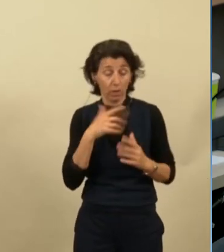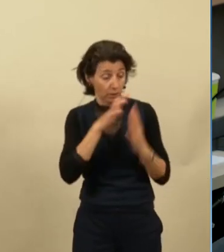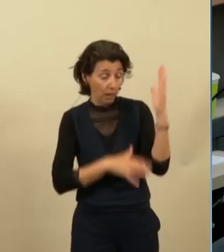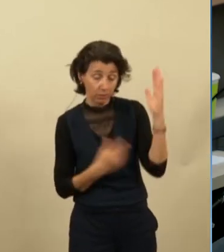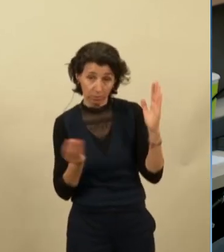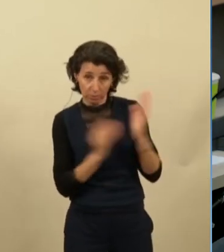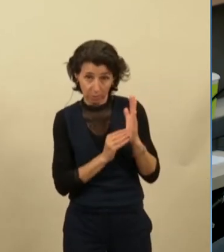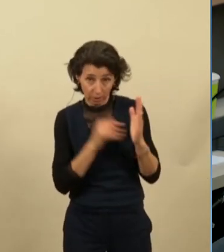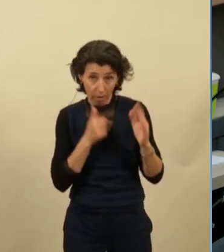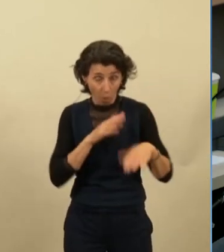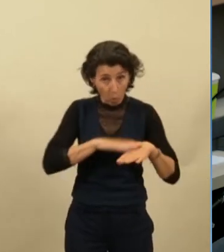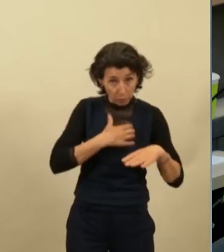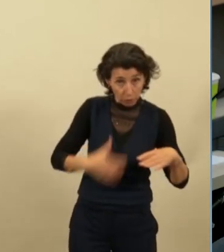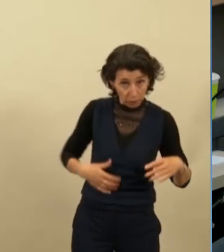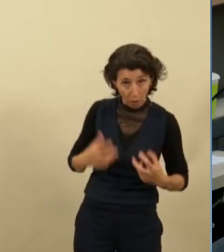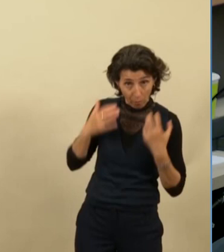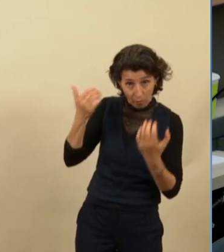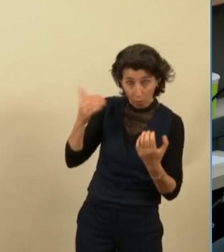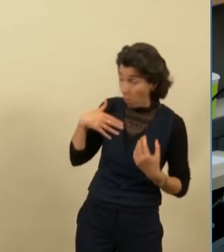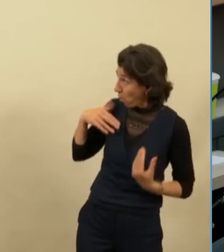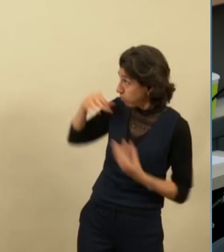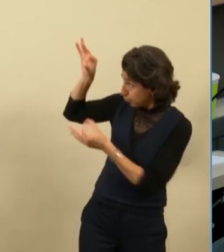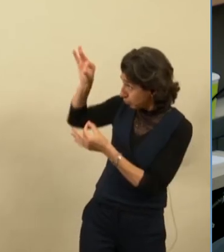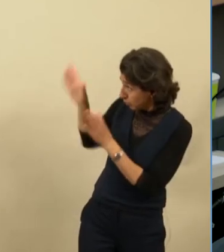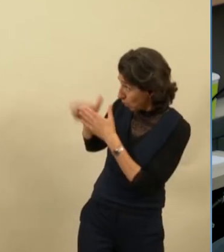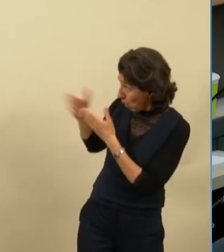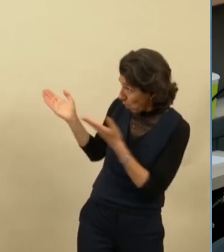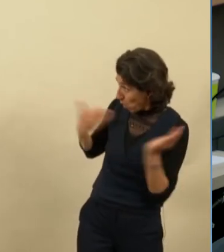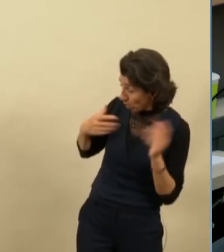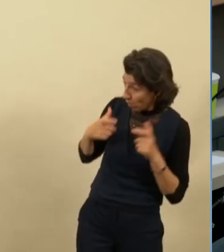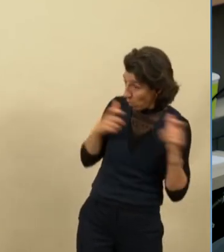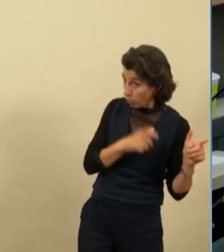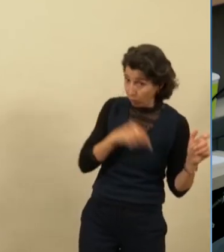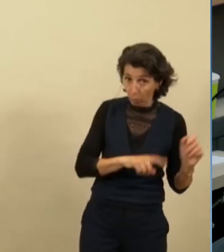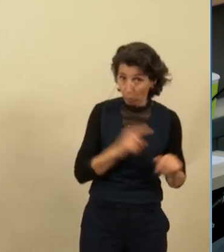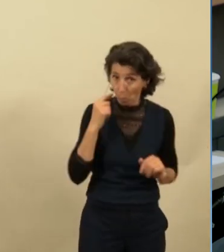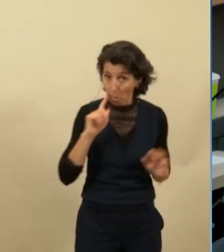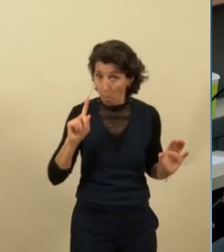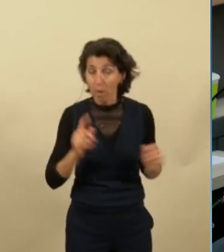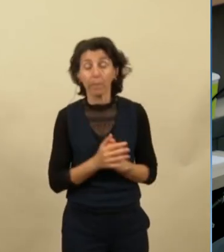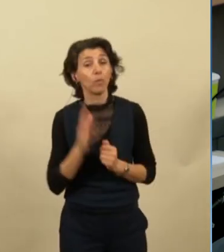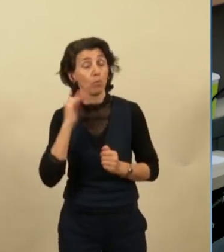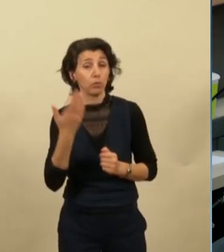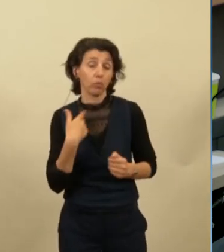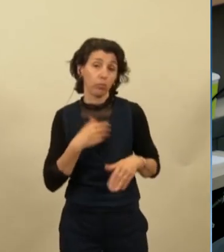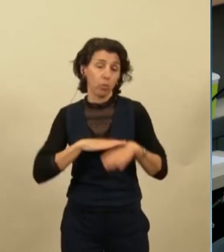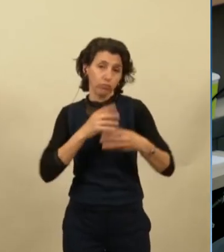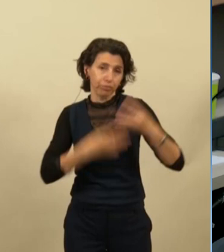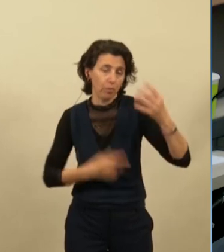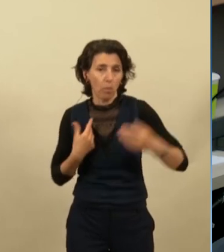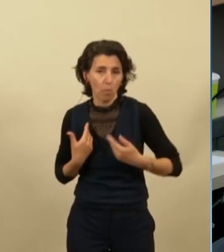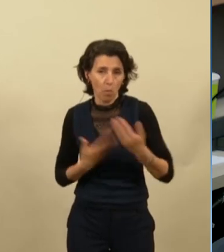puisse adresser par voeux à la juridiction financière aussi pour ces raisons je vous propose de rejeter ce